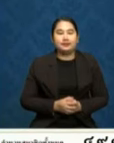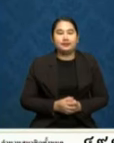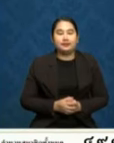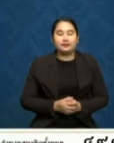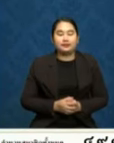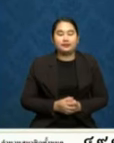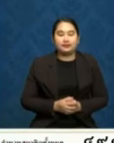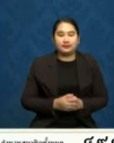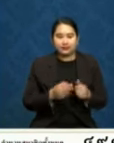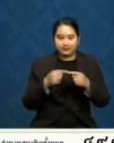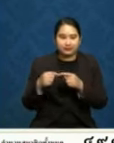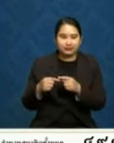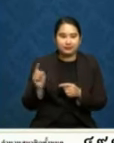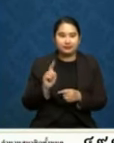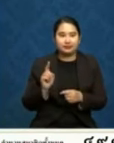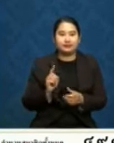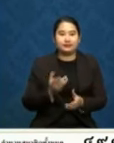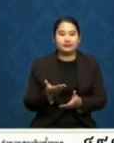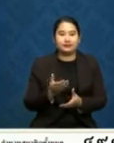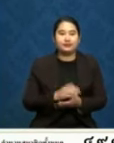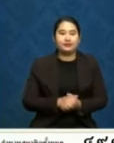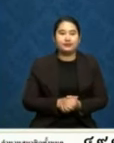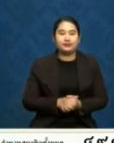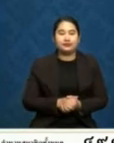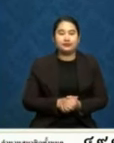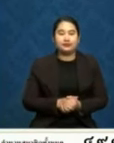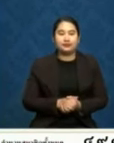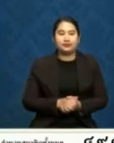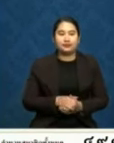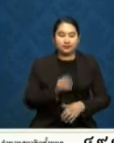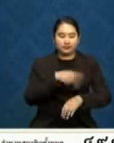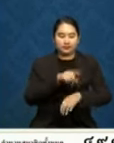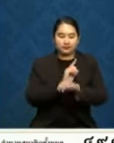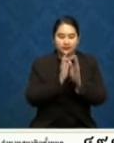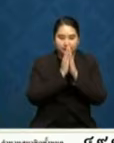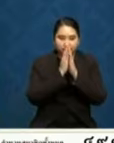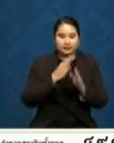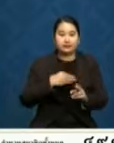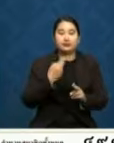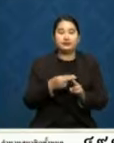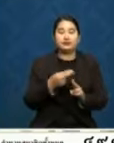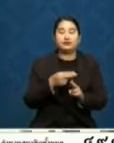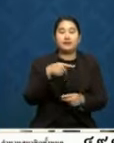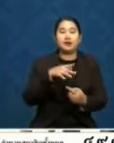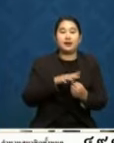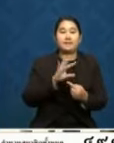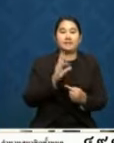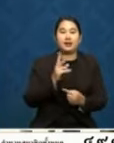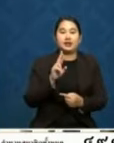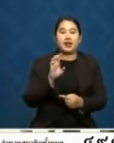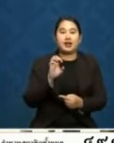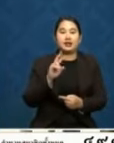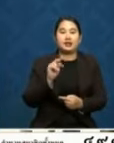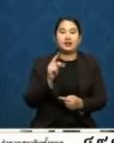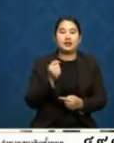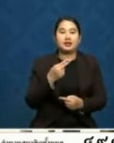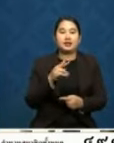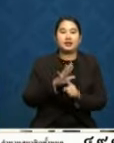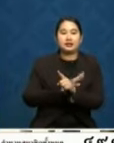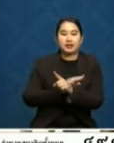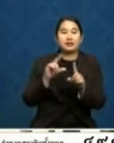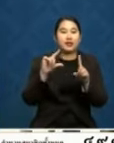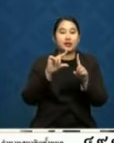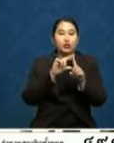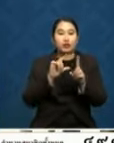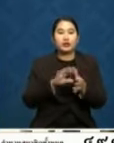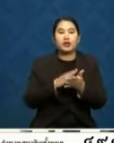ต่อไปท่านพัศรินรามวงเชิญครับ เรียนท่านประธานที่เคารพค่ะดิฉันพัศรินรามวงผู้แทนคนบางซื่อดุสิตพรรคประชาชนค่ะ